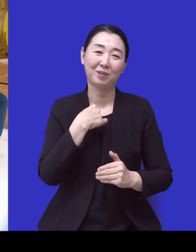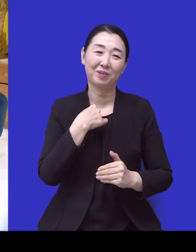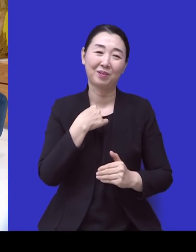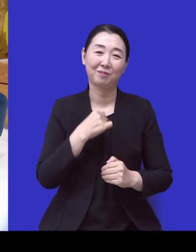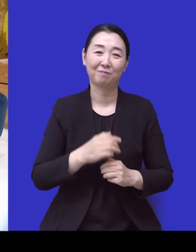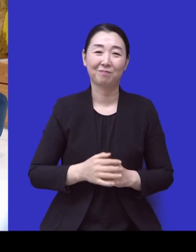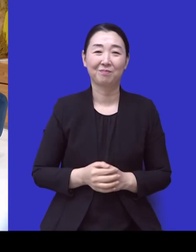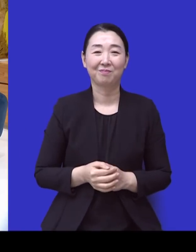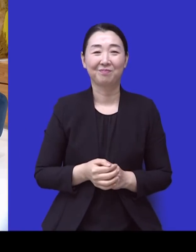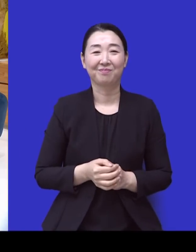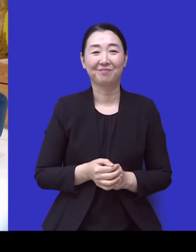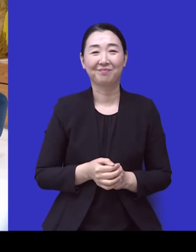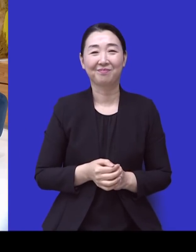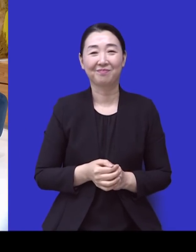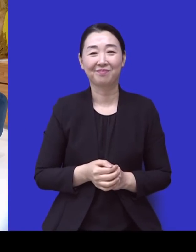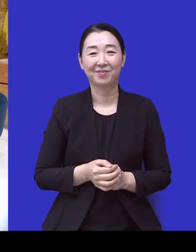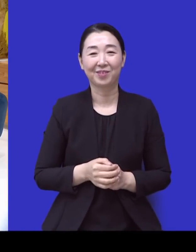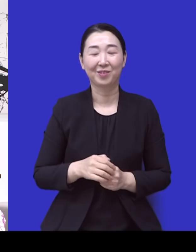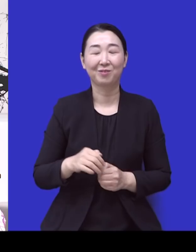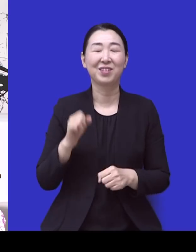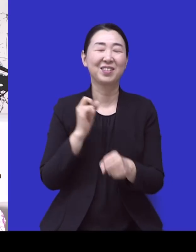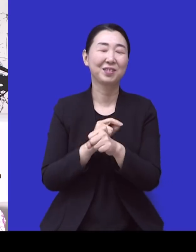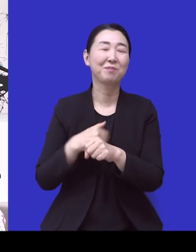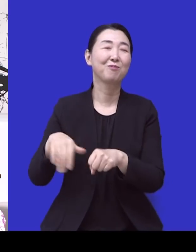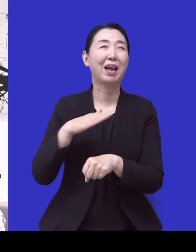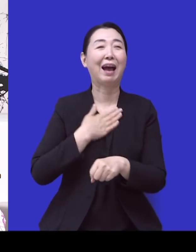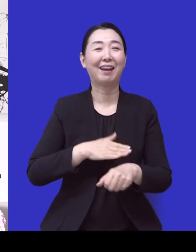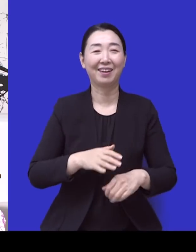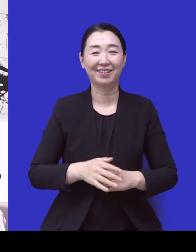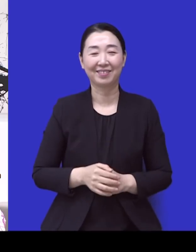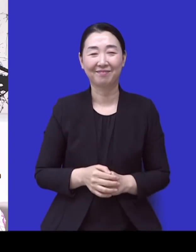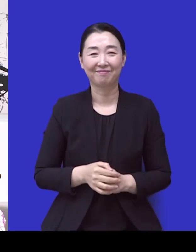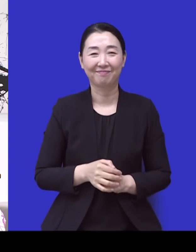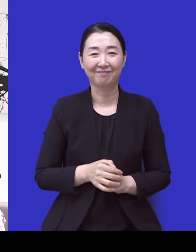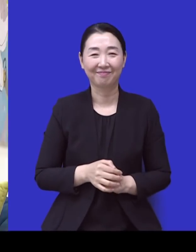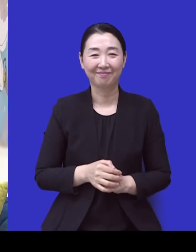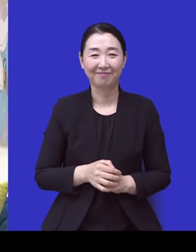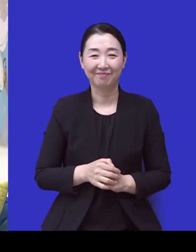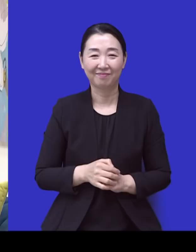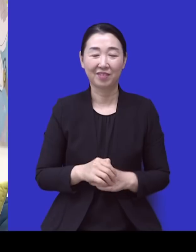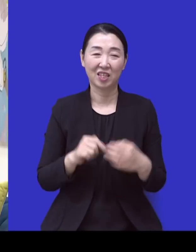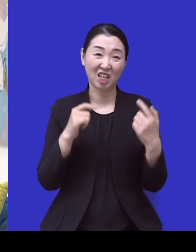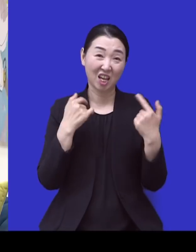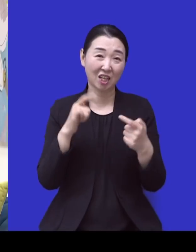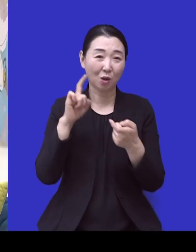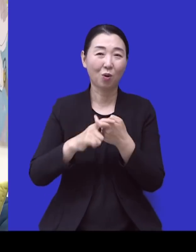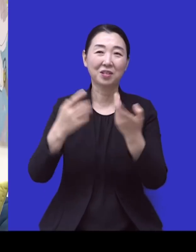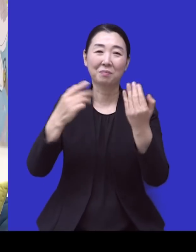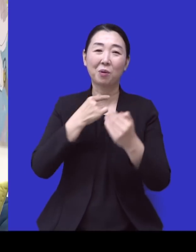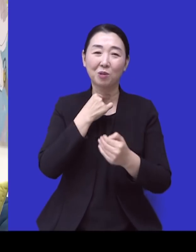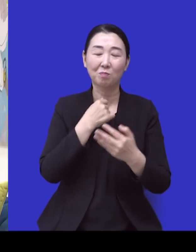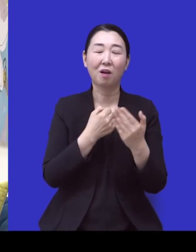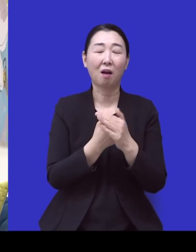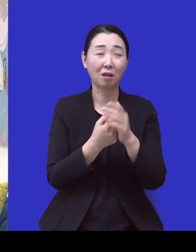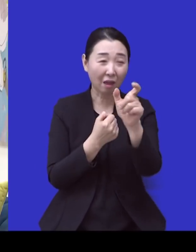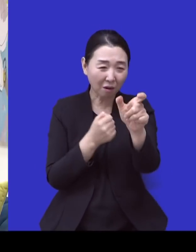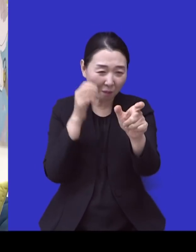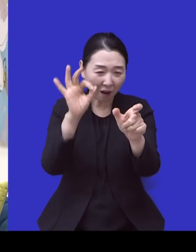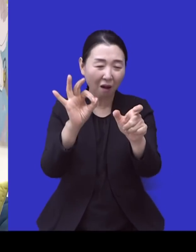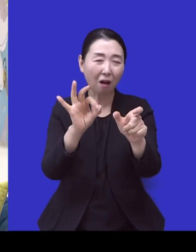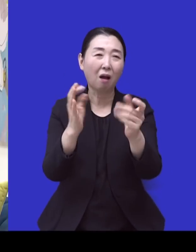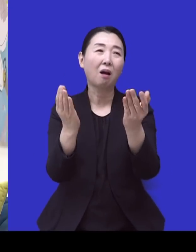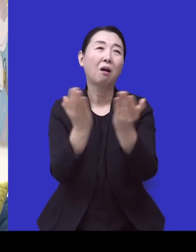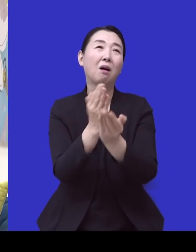있거든요. 우리 다 알고 있었어요. 네네. 항상 그런 거 있다 보니까 네. 아 그분 말이 다 맞는 거예요.